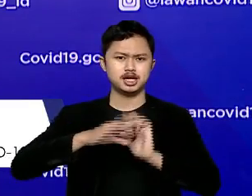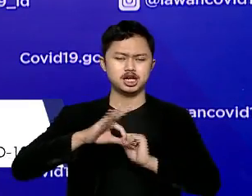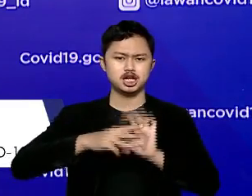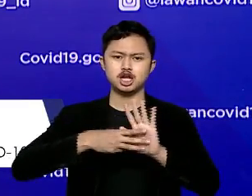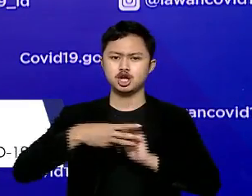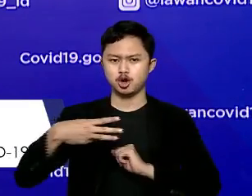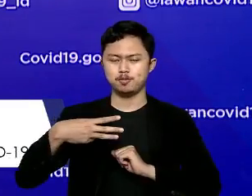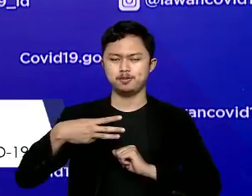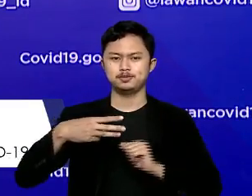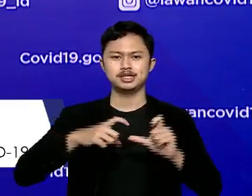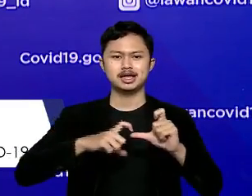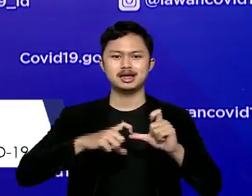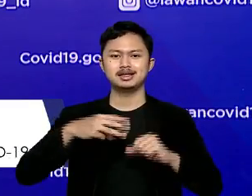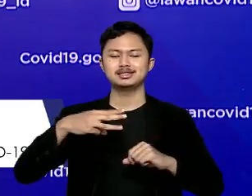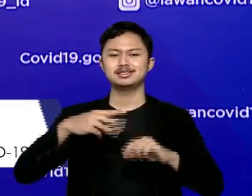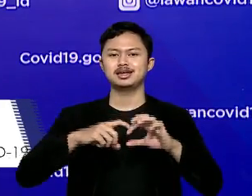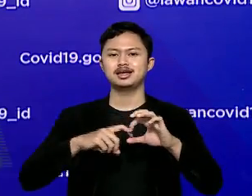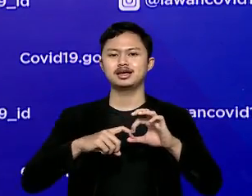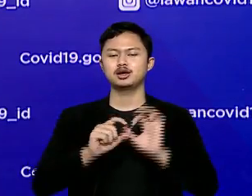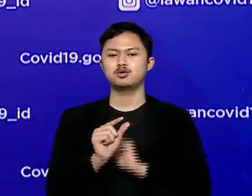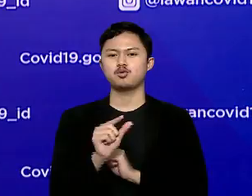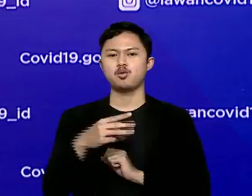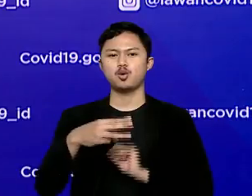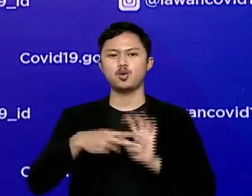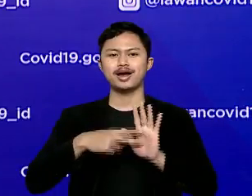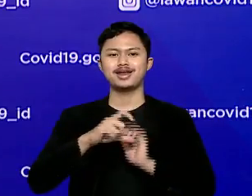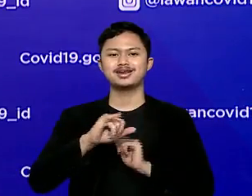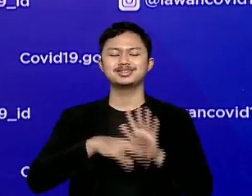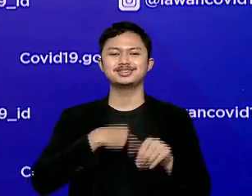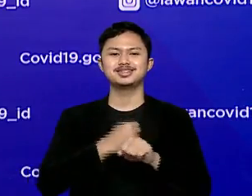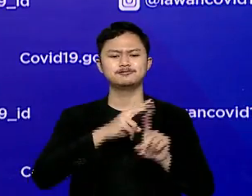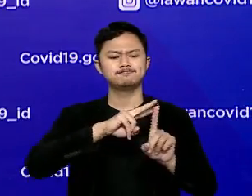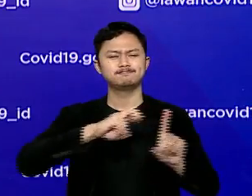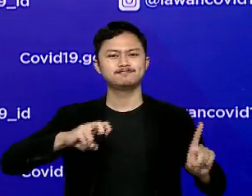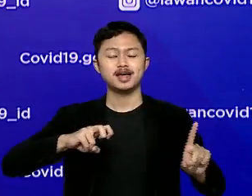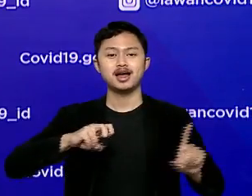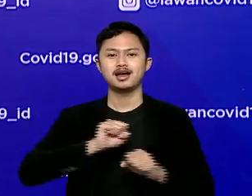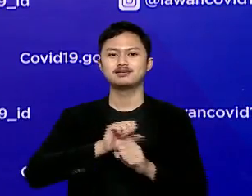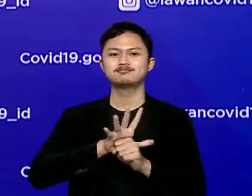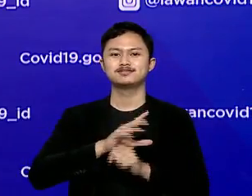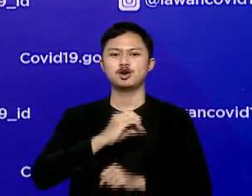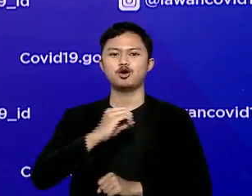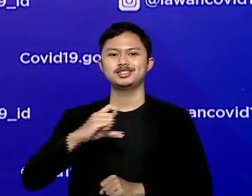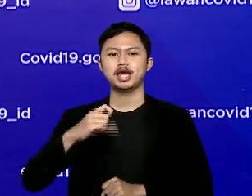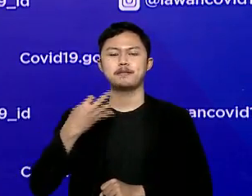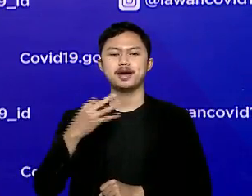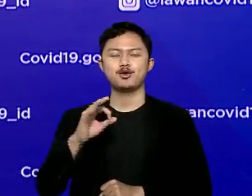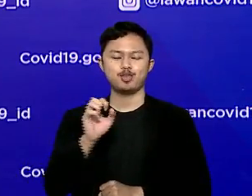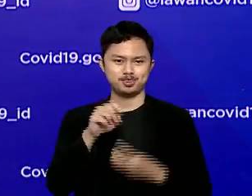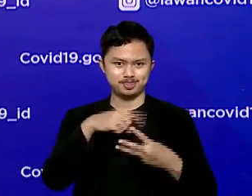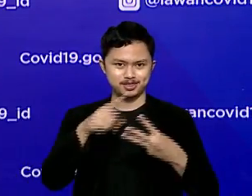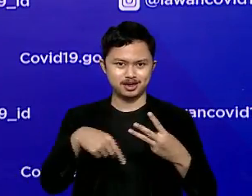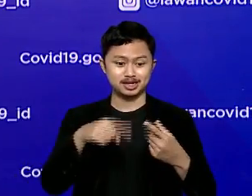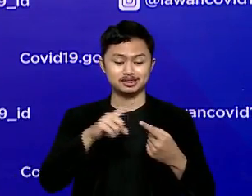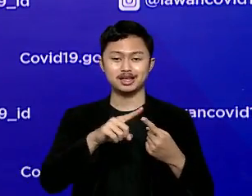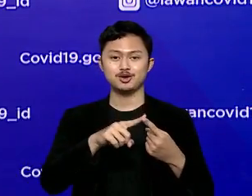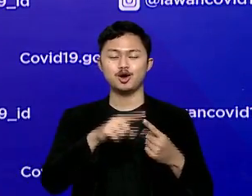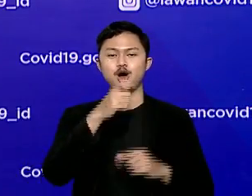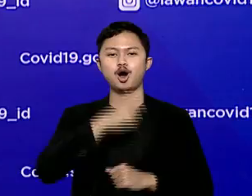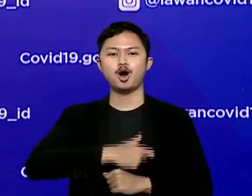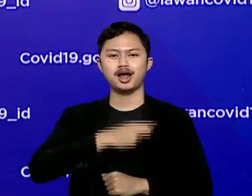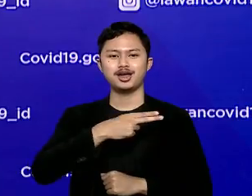ini mencatatkan 3 kasus positif Omikron baru di Indonesia, yaitu 1 WNI dengan